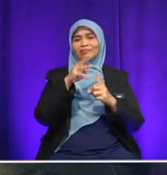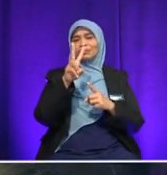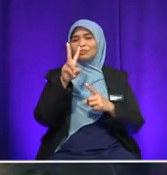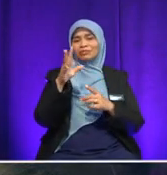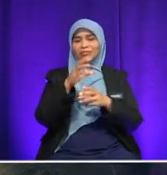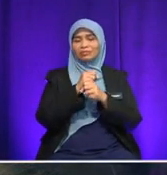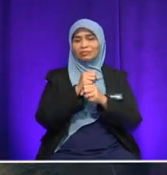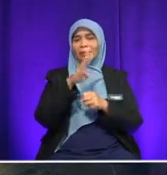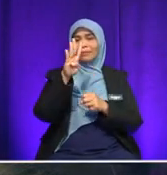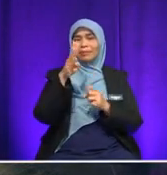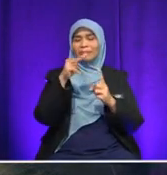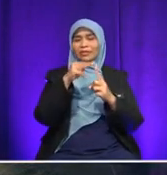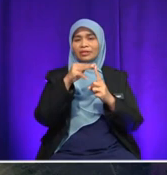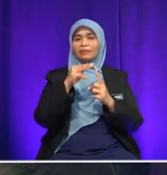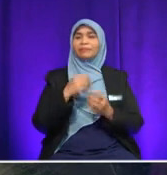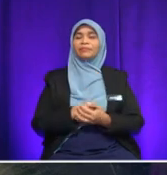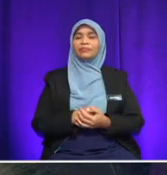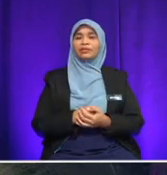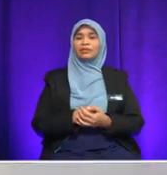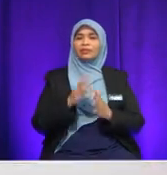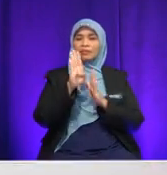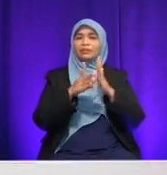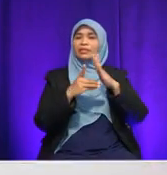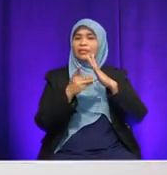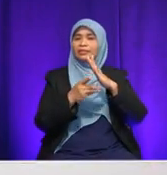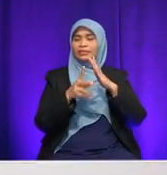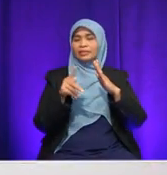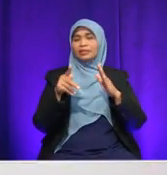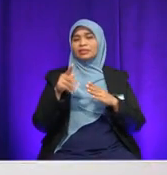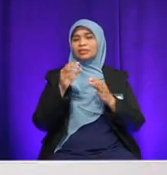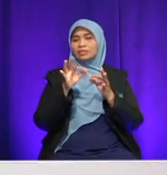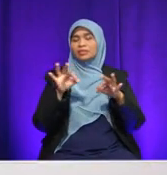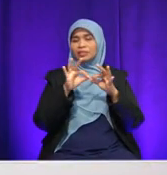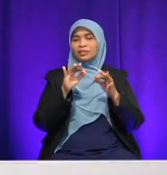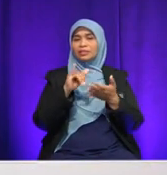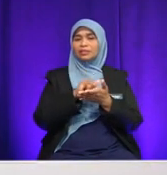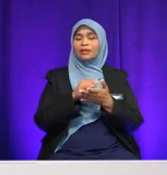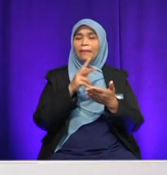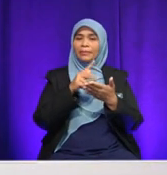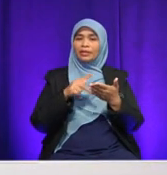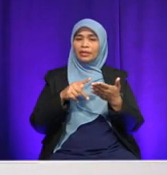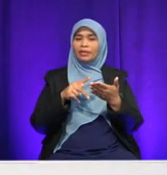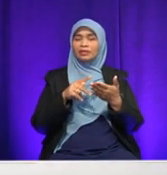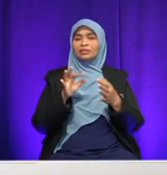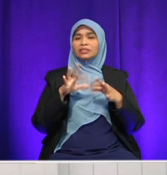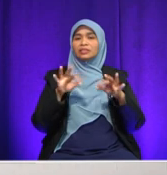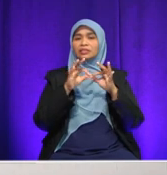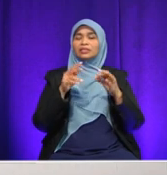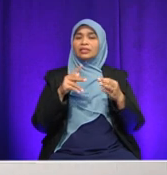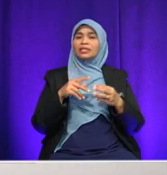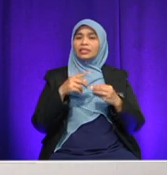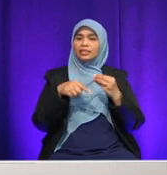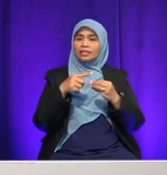Jawapannya ialah imbas kembali di mana berdasarkan petikan itu pengarang menceritakan tentang kenangan